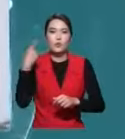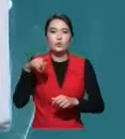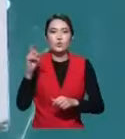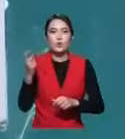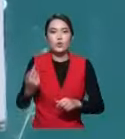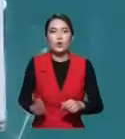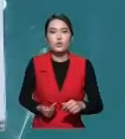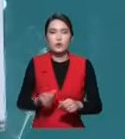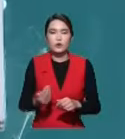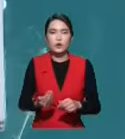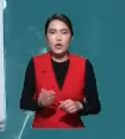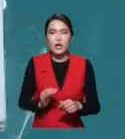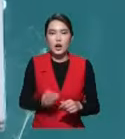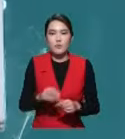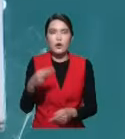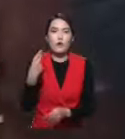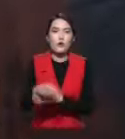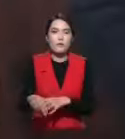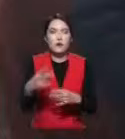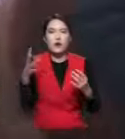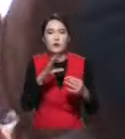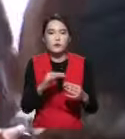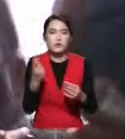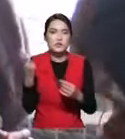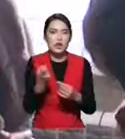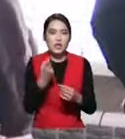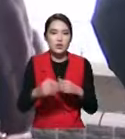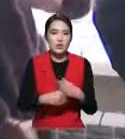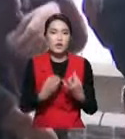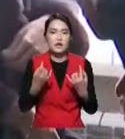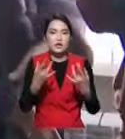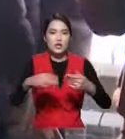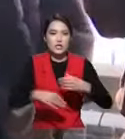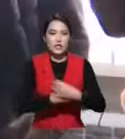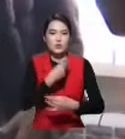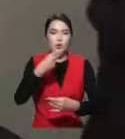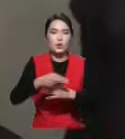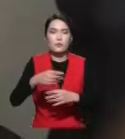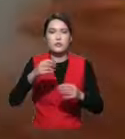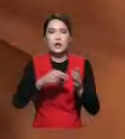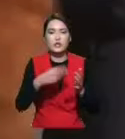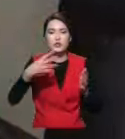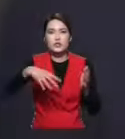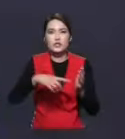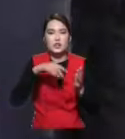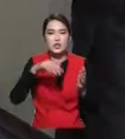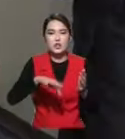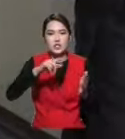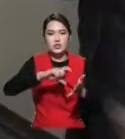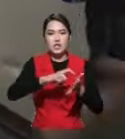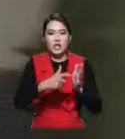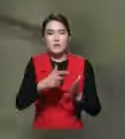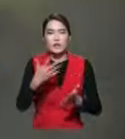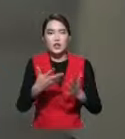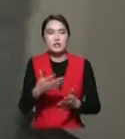Теперь новые владельцы здания требуют заново купить у них квартиры. Уже по 246 тысяч тенге за квадратный метр. Иначе